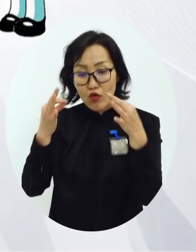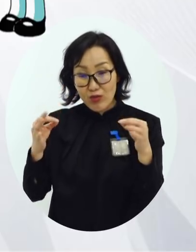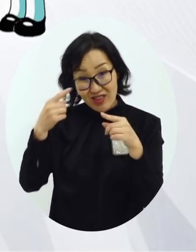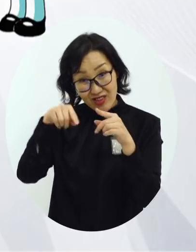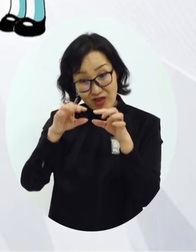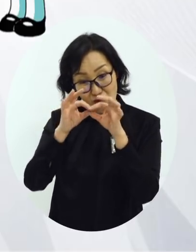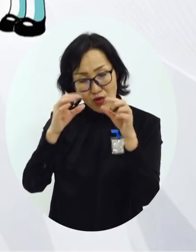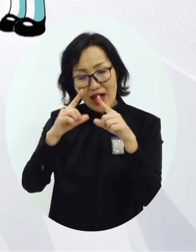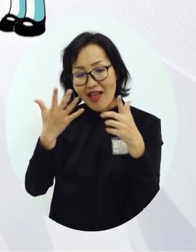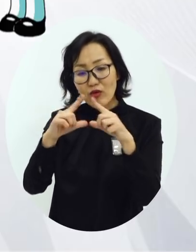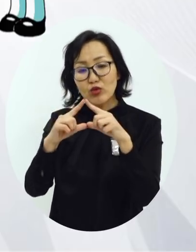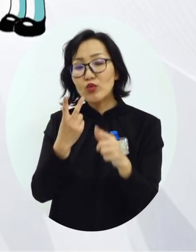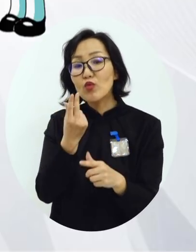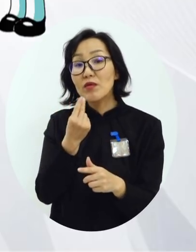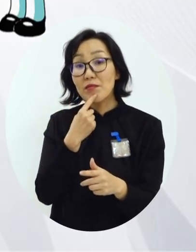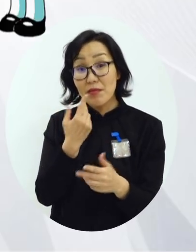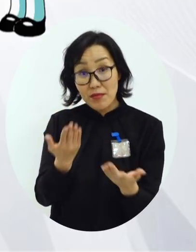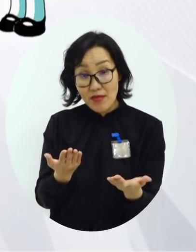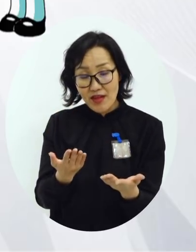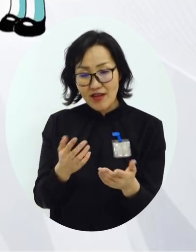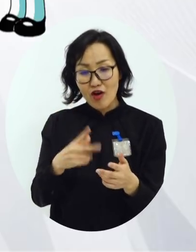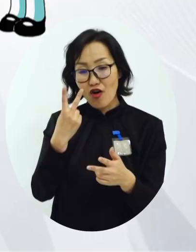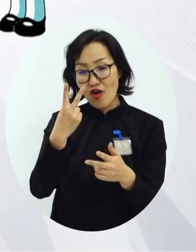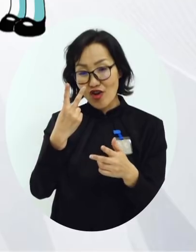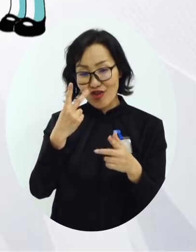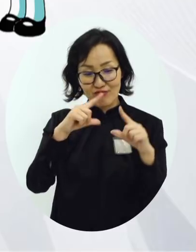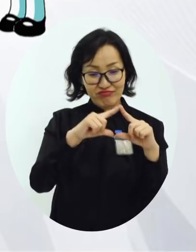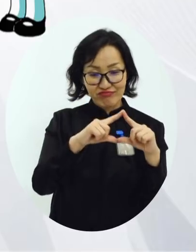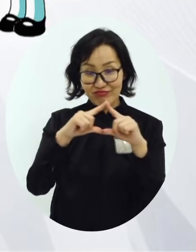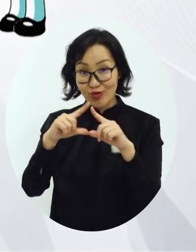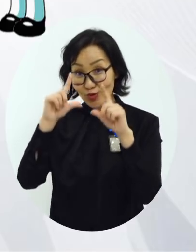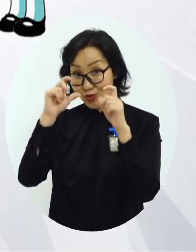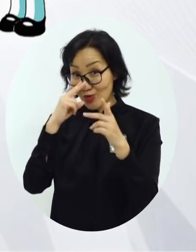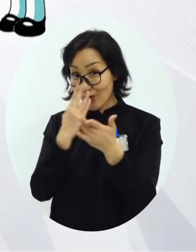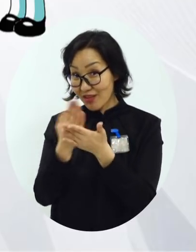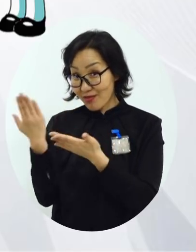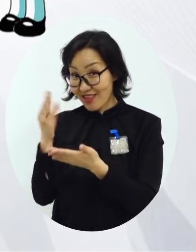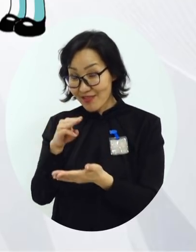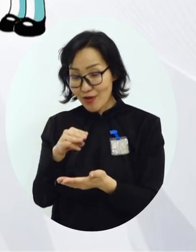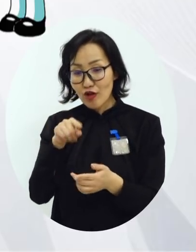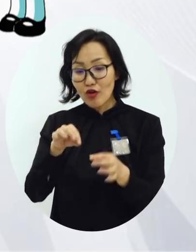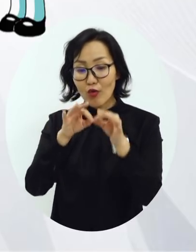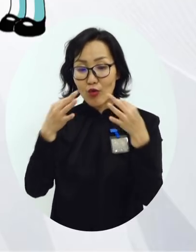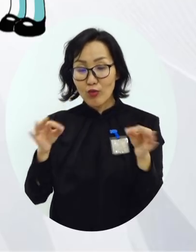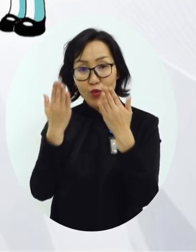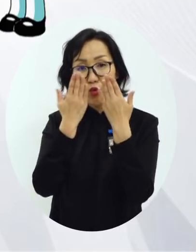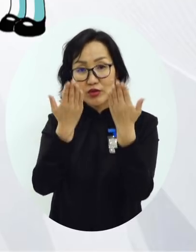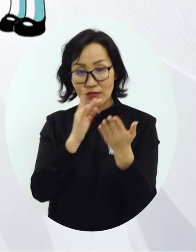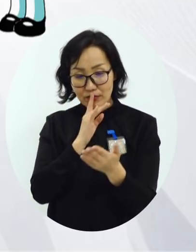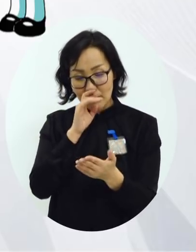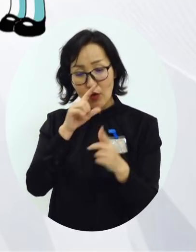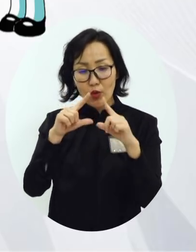үнэн бэ? За хоёр гурвалжин өгөгдсөн байна. За бүгдээрээ өгүүлбэрүүдийг уншъя.